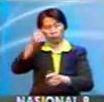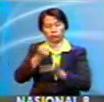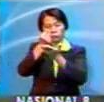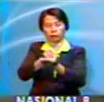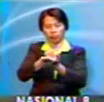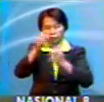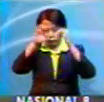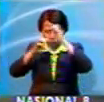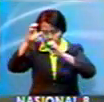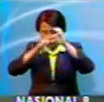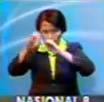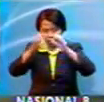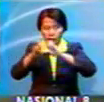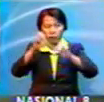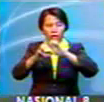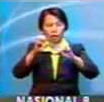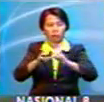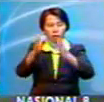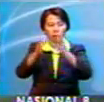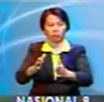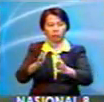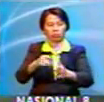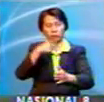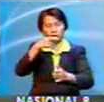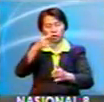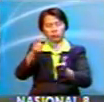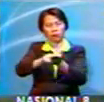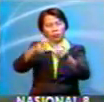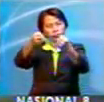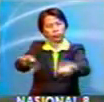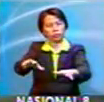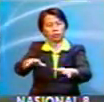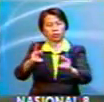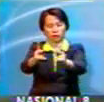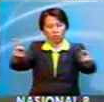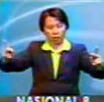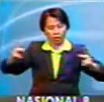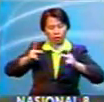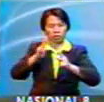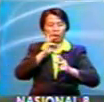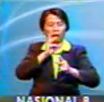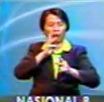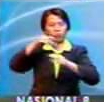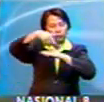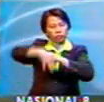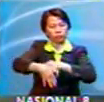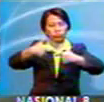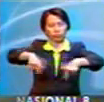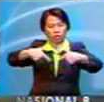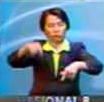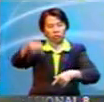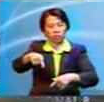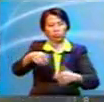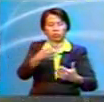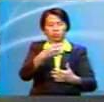membantu mengesan kedudukan mangsa yang dikatakan dilaporkan hilang di kawasan air terjun Sekayu ini. Dan